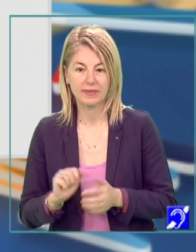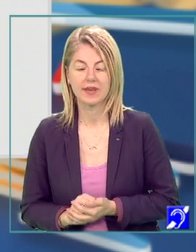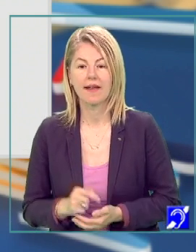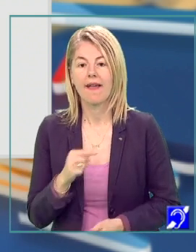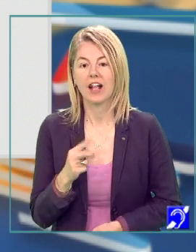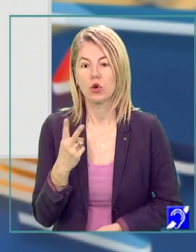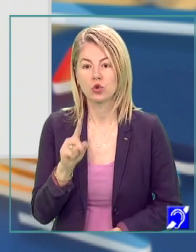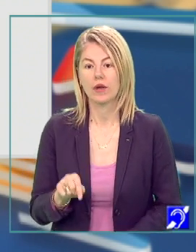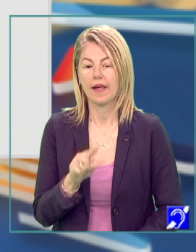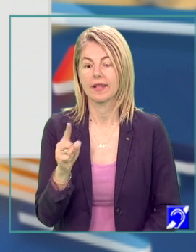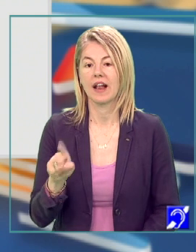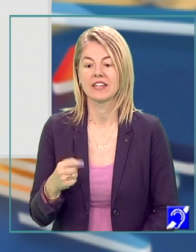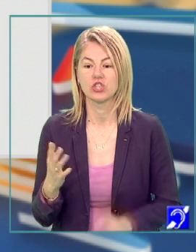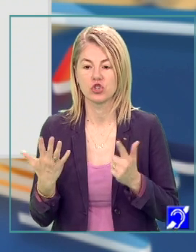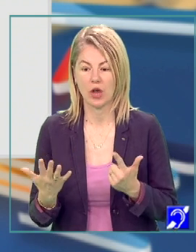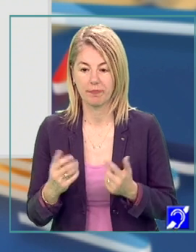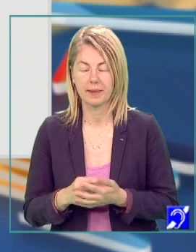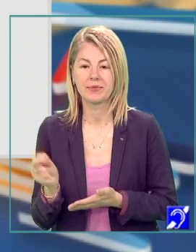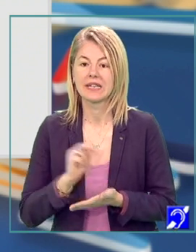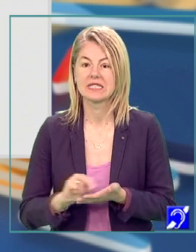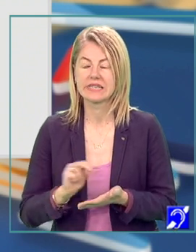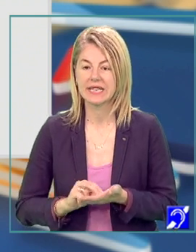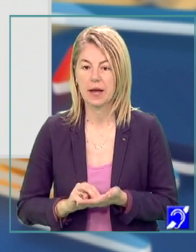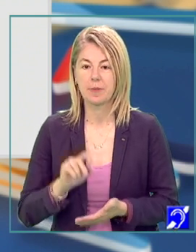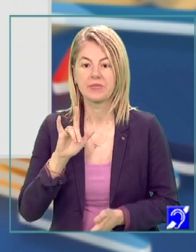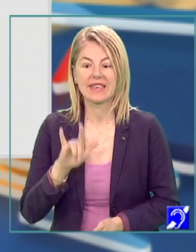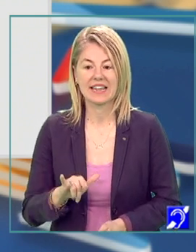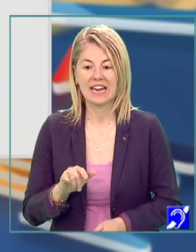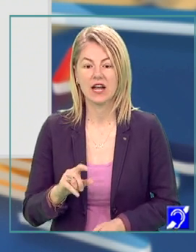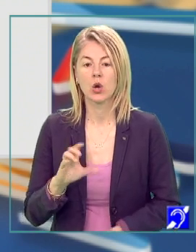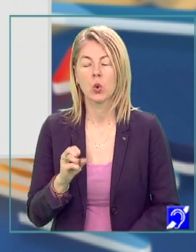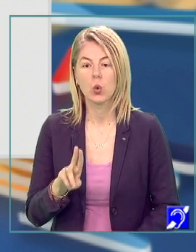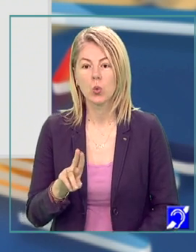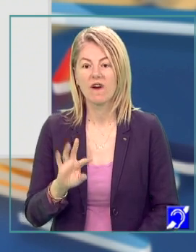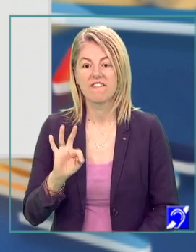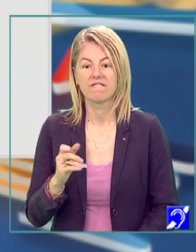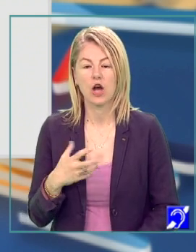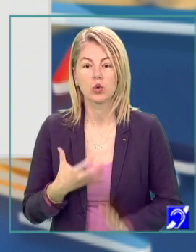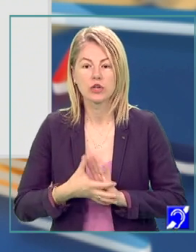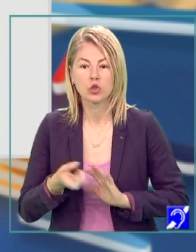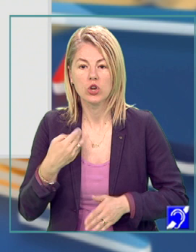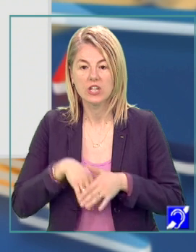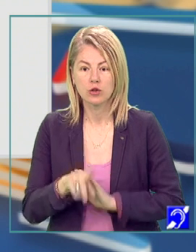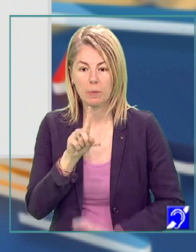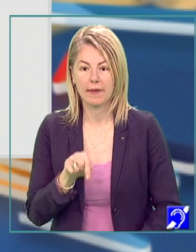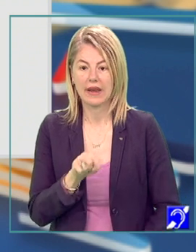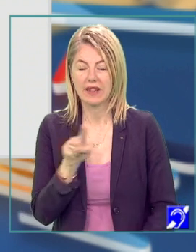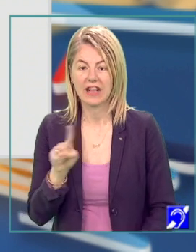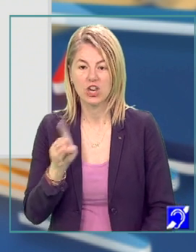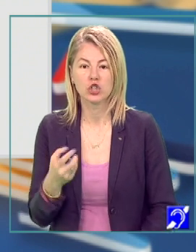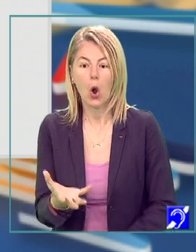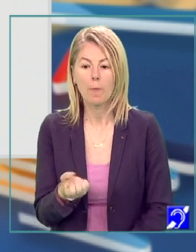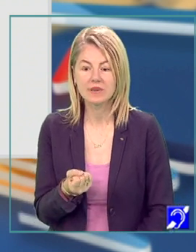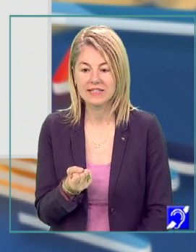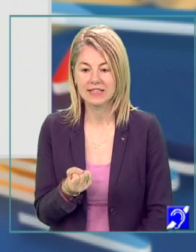egal cu 2 radical din 7. Scriem Y-ul cu factorii scoși de sub radical. Și o să